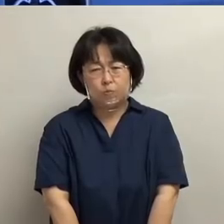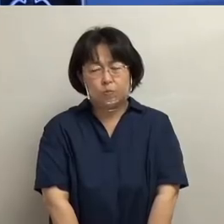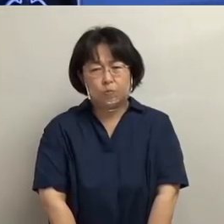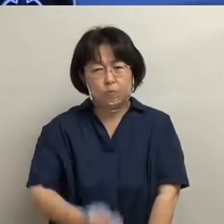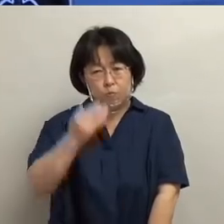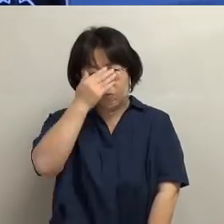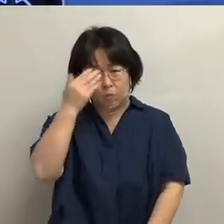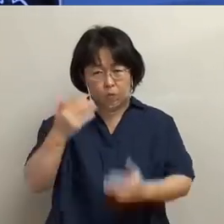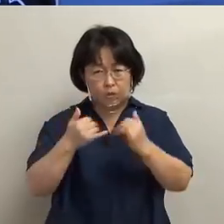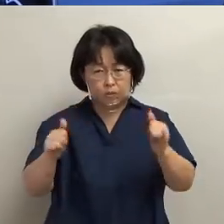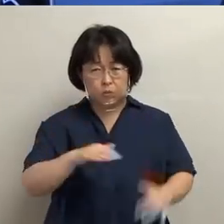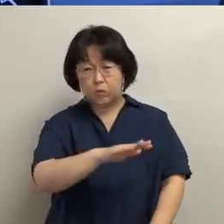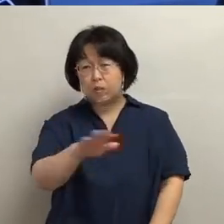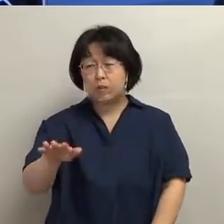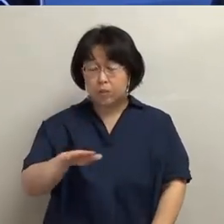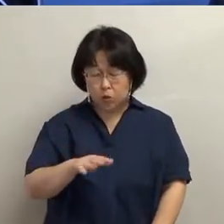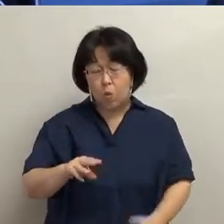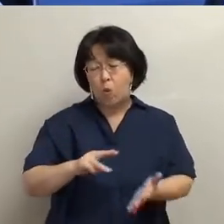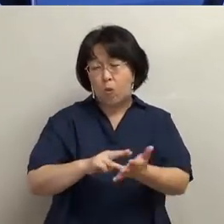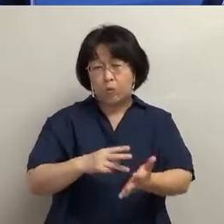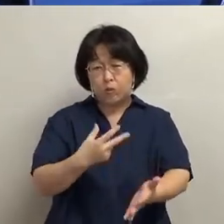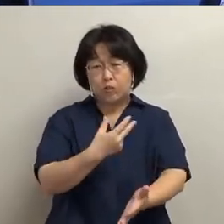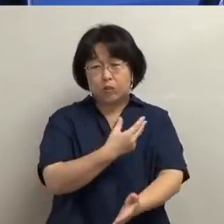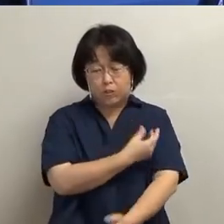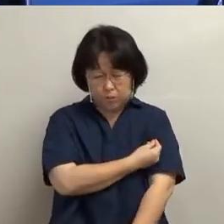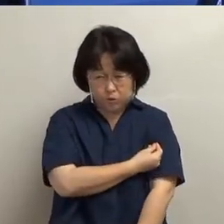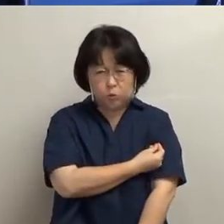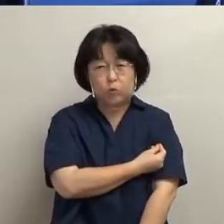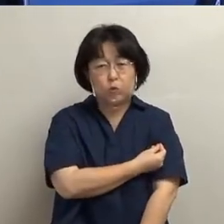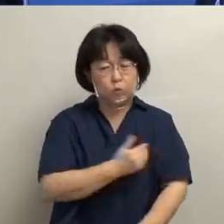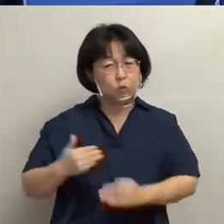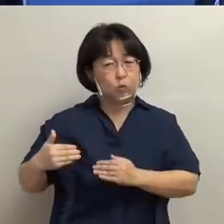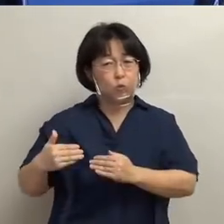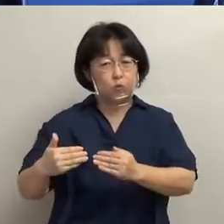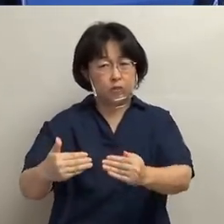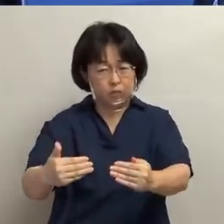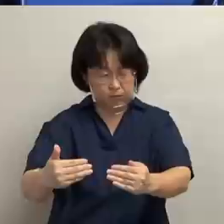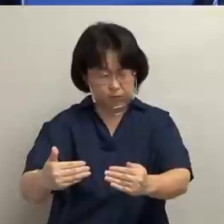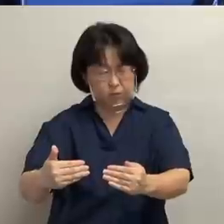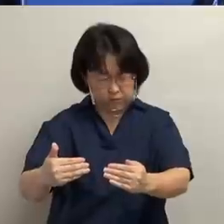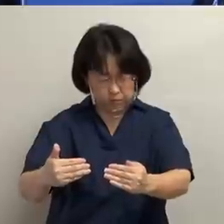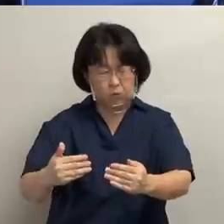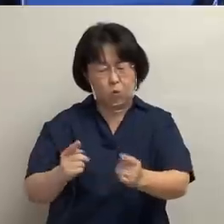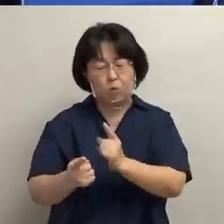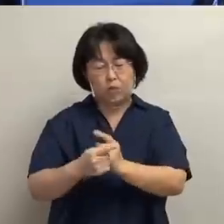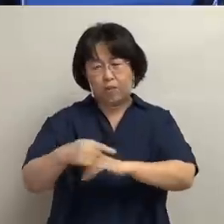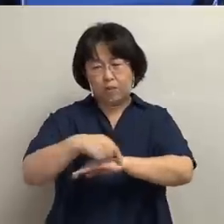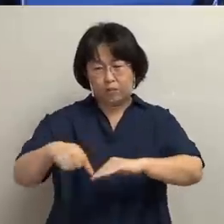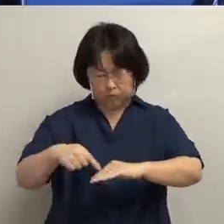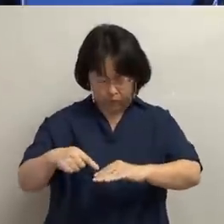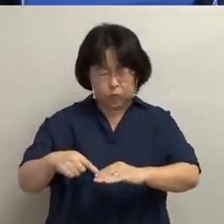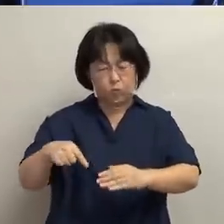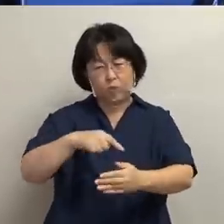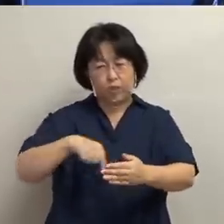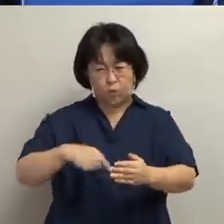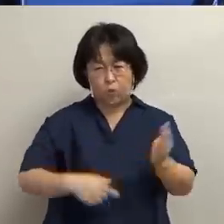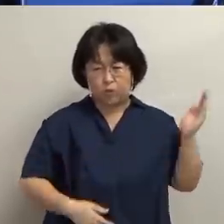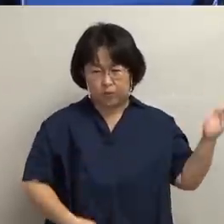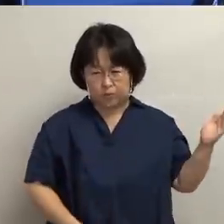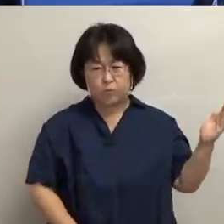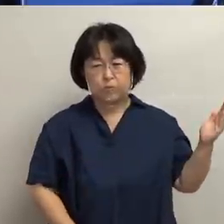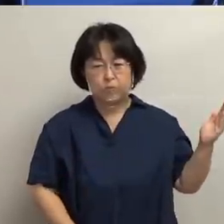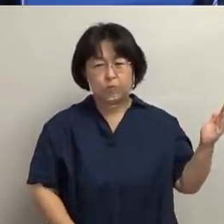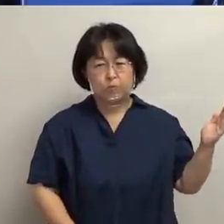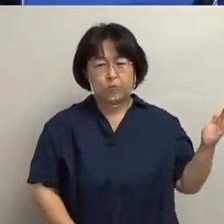方が体のワクチン接種促進策の内容まとめた